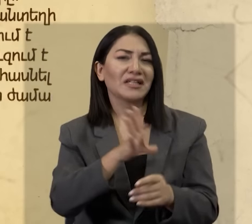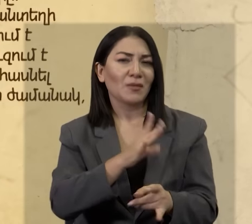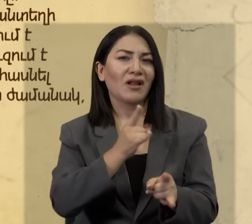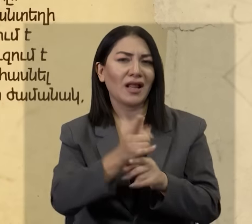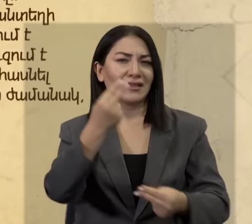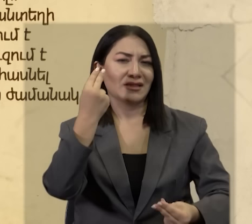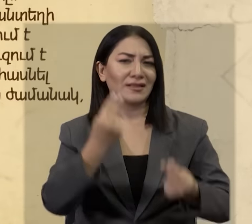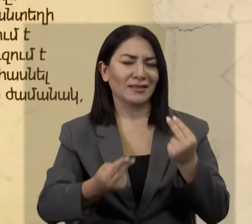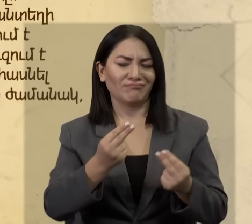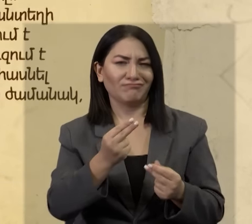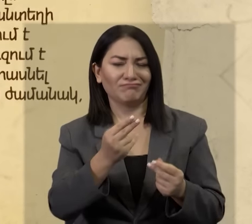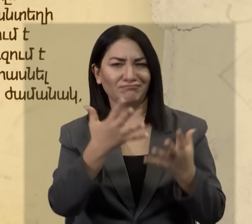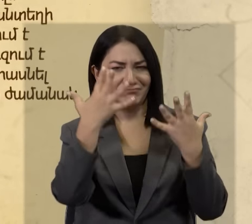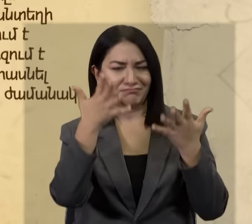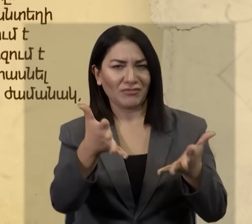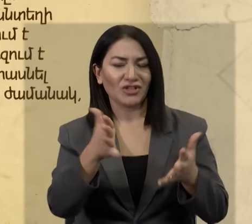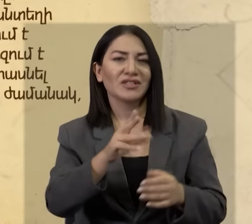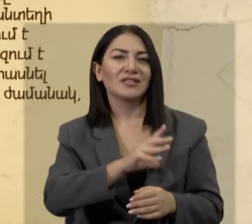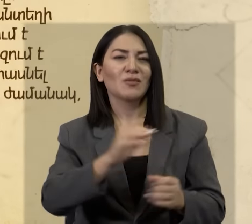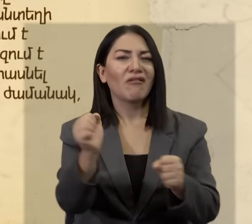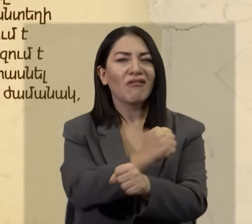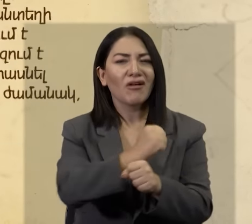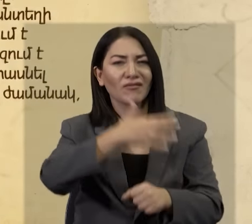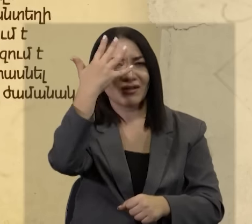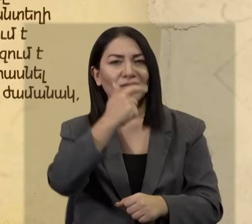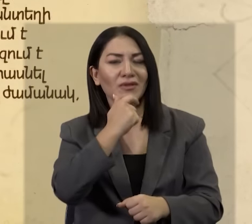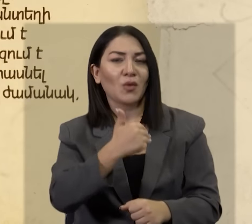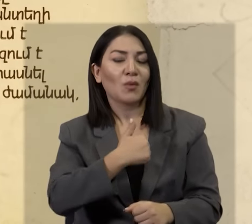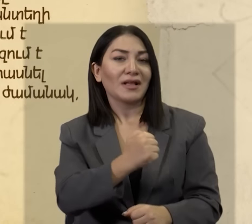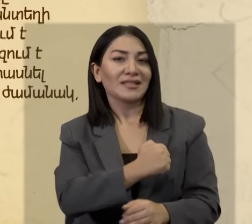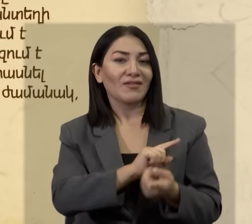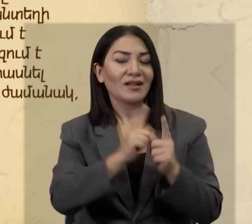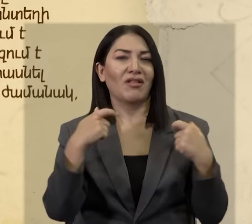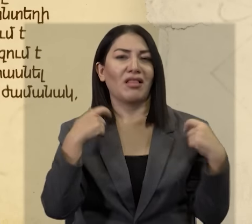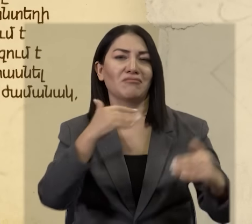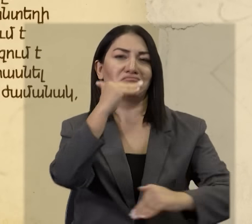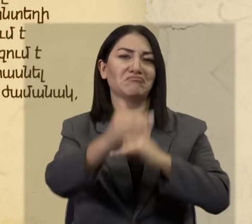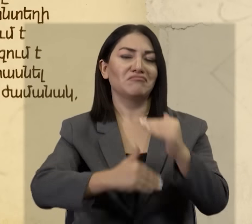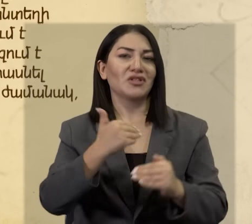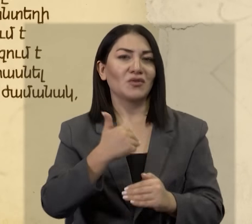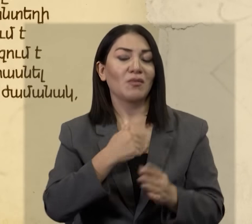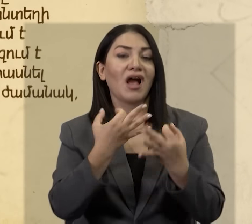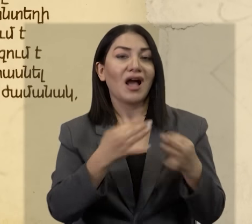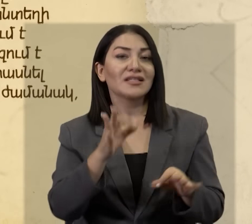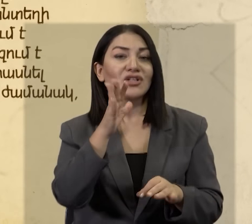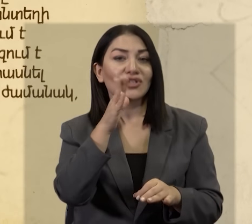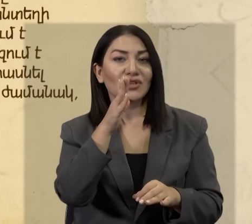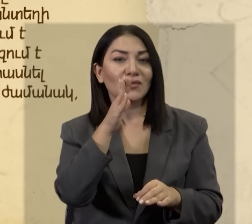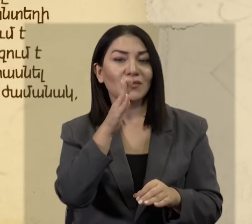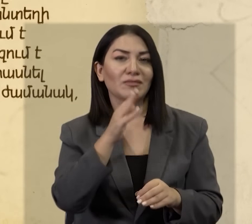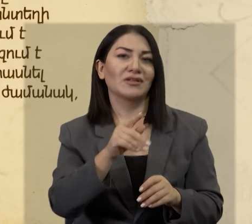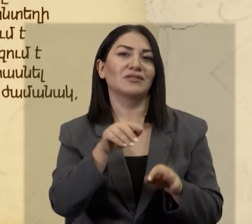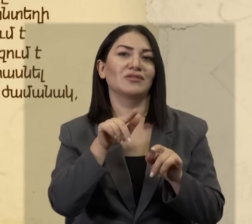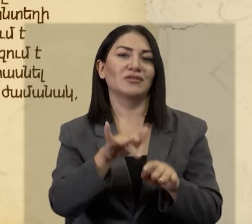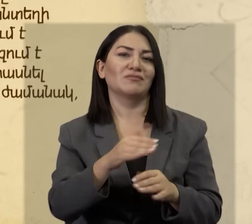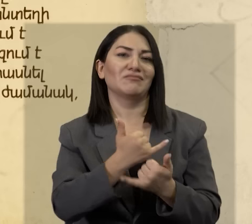է մարզաձևերը։ Կատակասեր է, երբեմն անտեղի հումորներ է անում։ Սիրում է մարտաֆիլմեր դիտել։ Ուզում է դառնալ զինվորական եւ